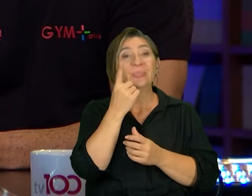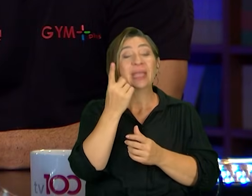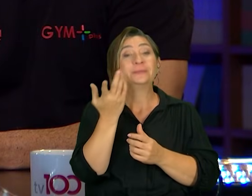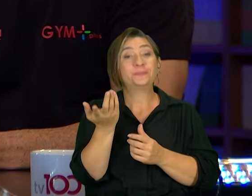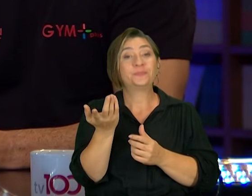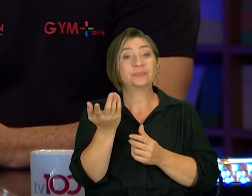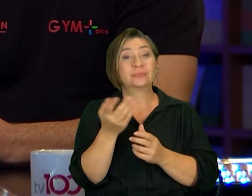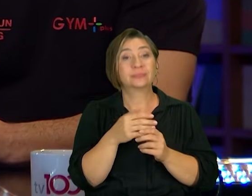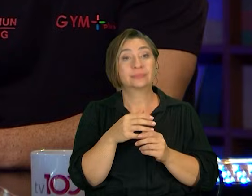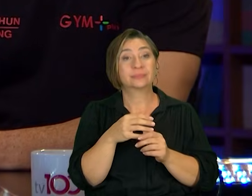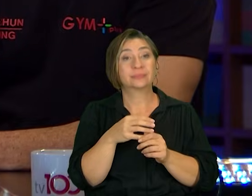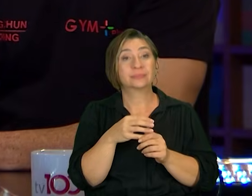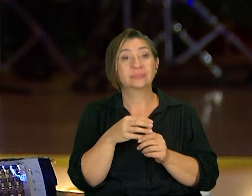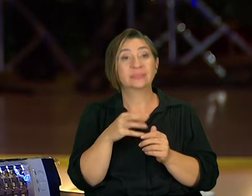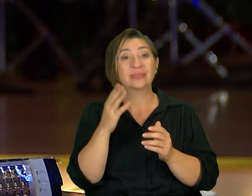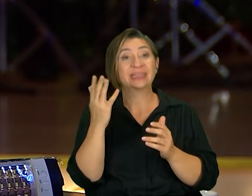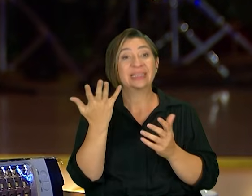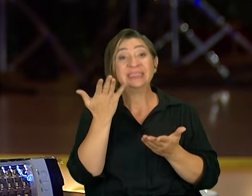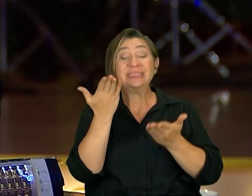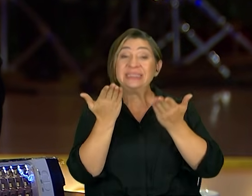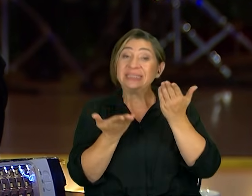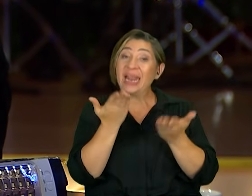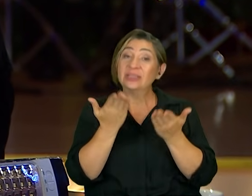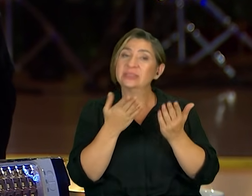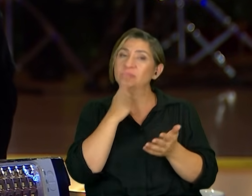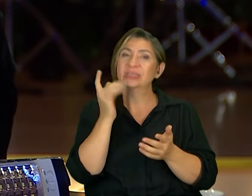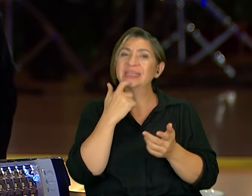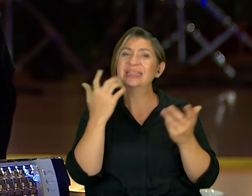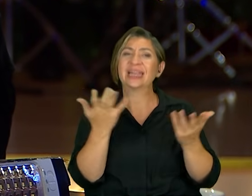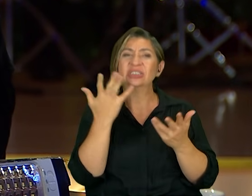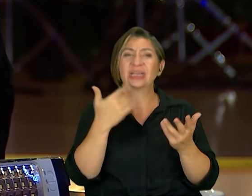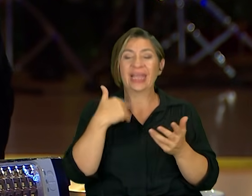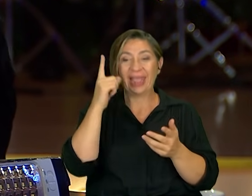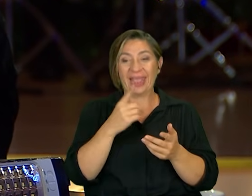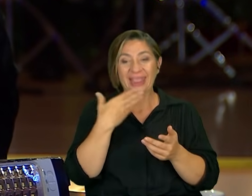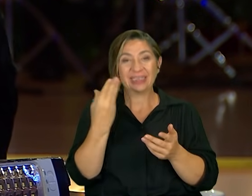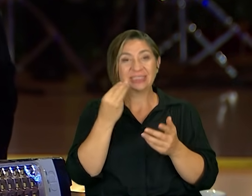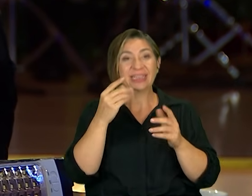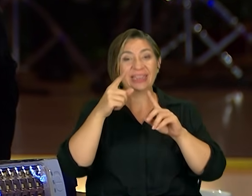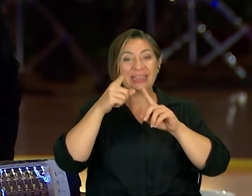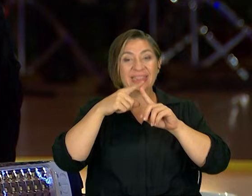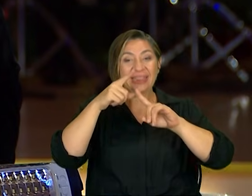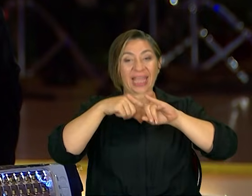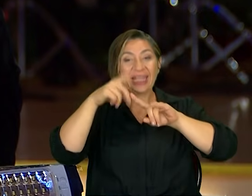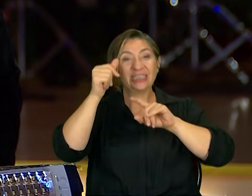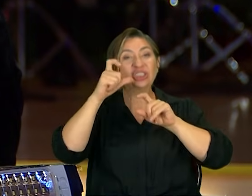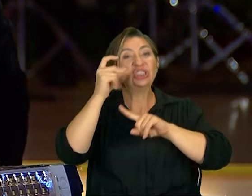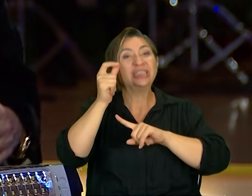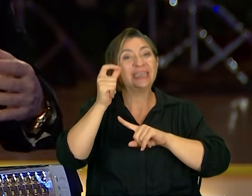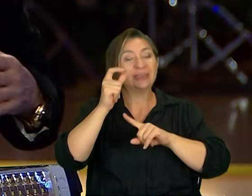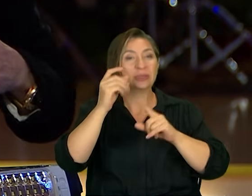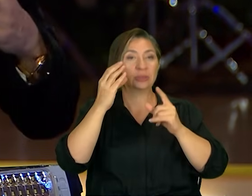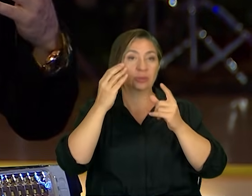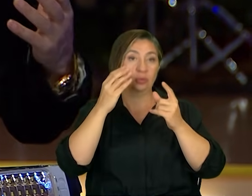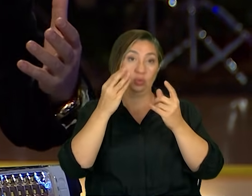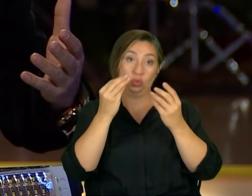ki nasıl değerlendirdiğinizi bilmiyorum. Yıllarca bizim ilk gençliğimizde de Tai Chi'den çok söz ediliyordu.